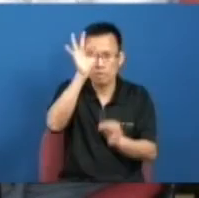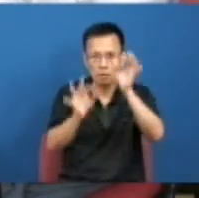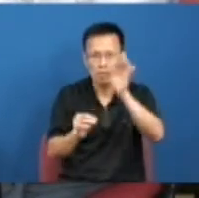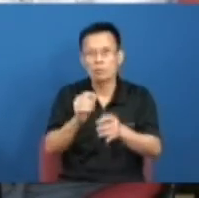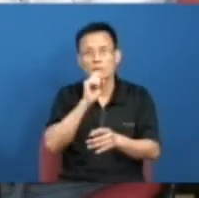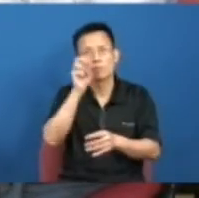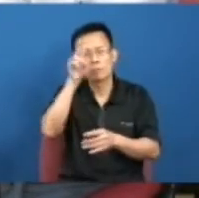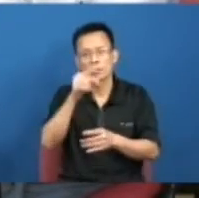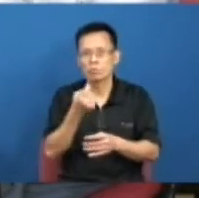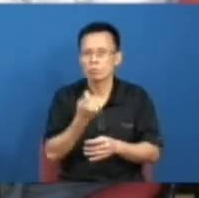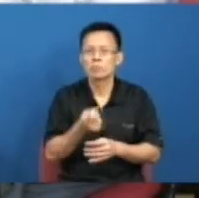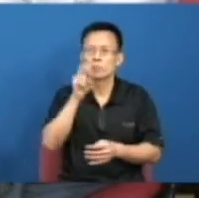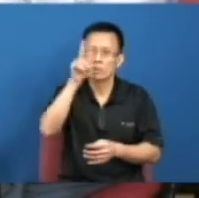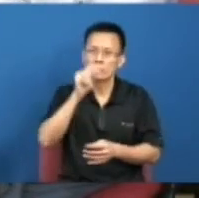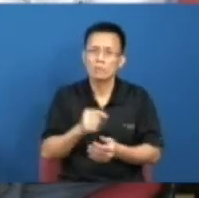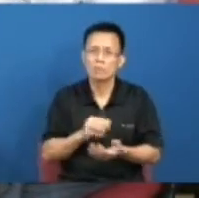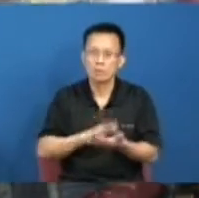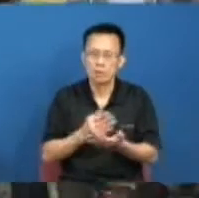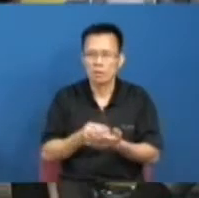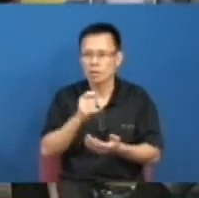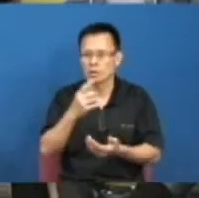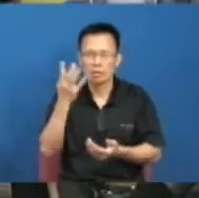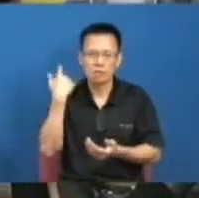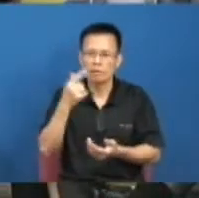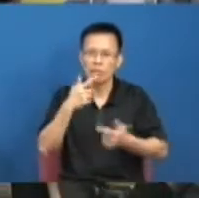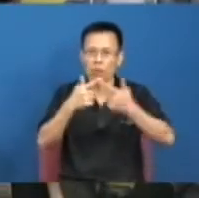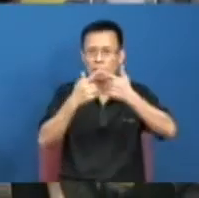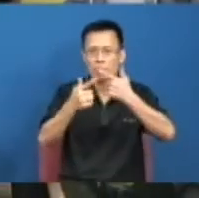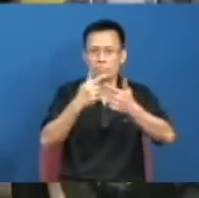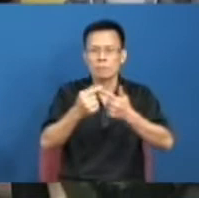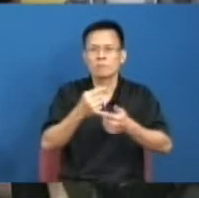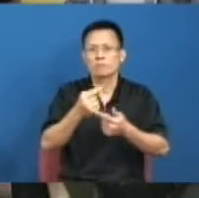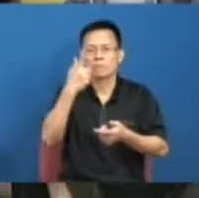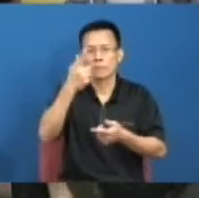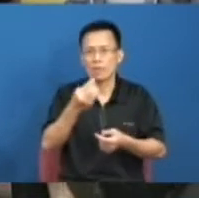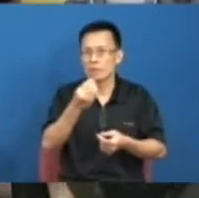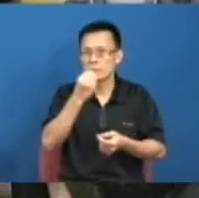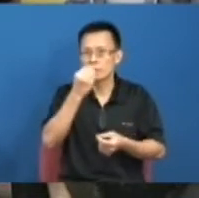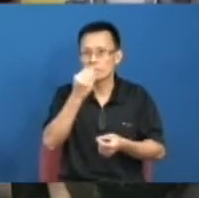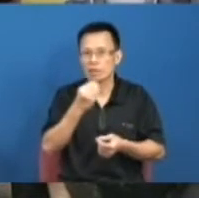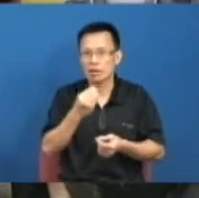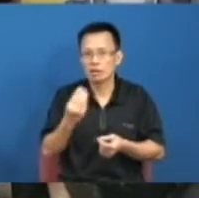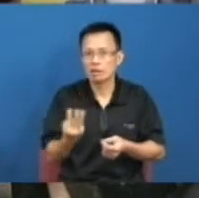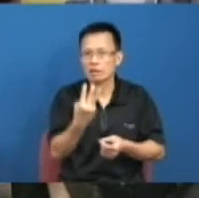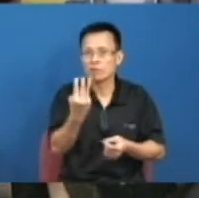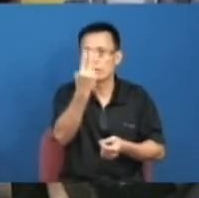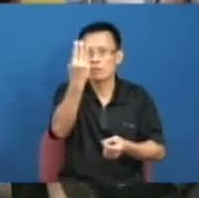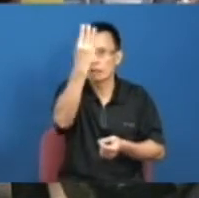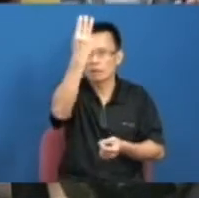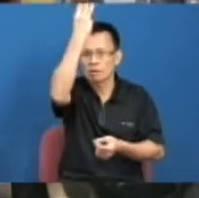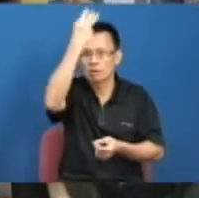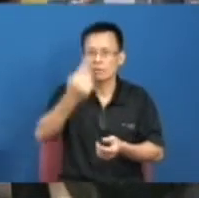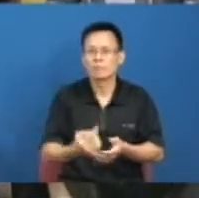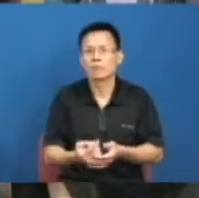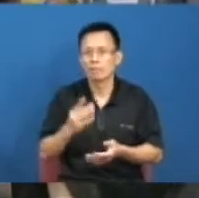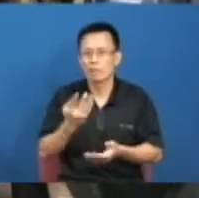以好易睇嘅啫，實在有經驗 嘅。係啊，有啲人拗噶嘛，話你嗰個係嗰啲食飯嗰啲水蒸氣蒸翻上去嘅喎。 又